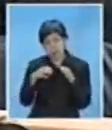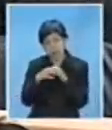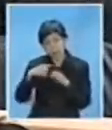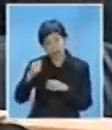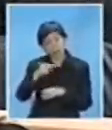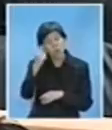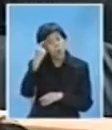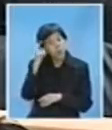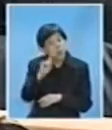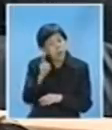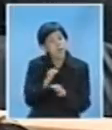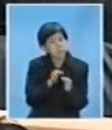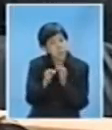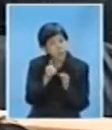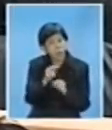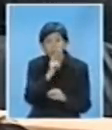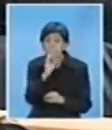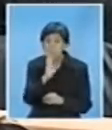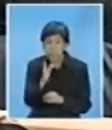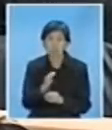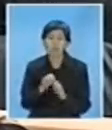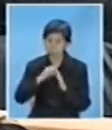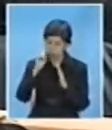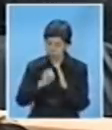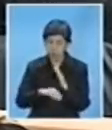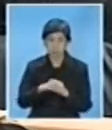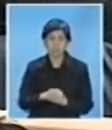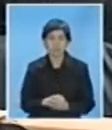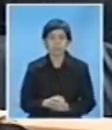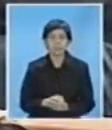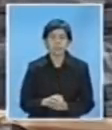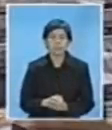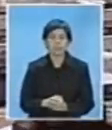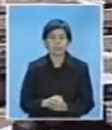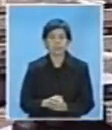ครับขอให้ท่านอธิบายด้วยถ้าไม่ใช่กรุณาช่วยถอนด้วยครับ